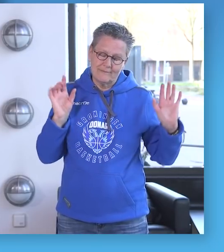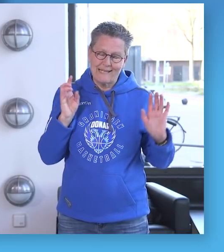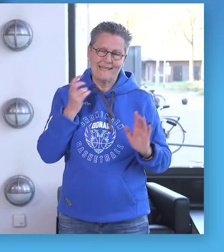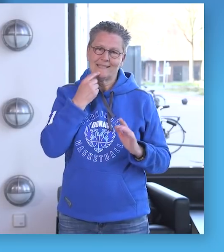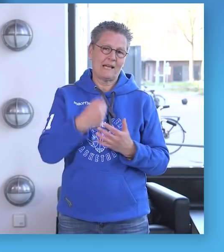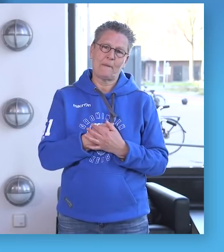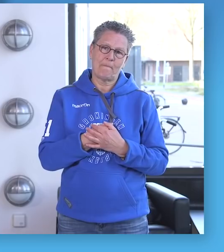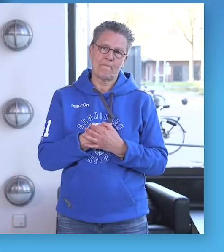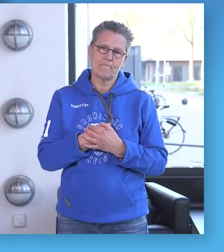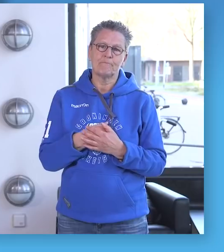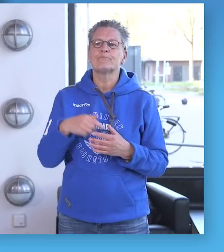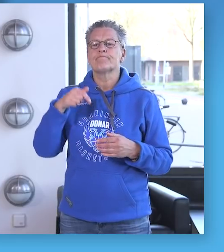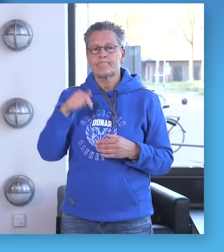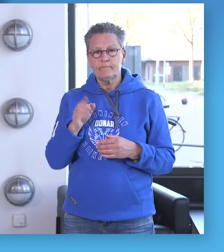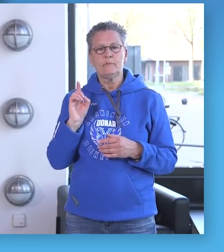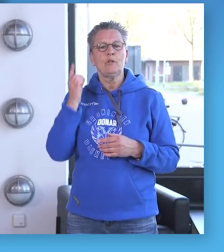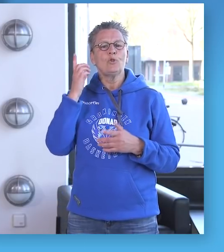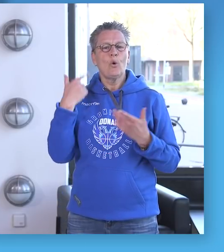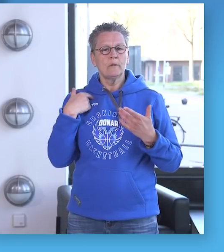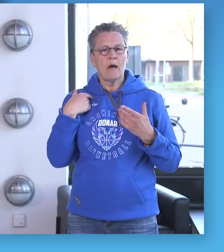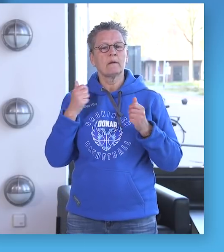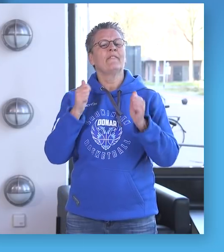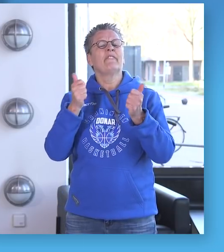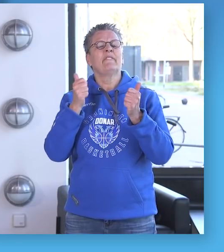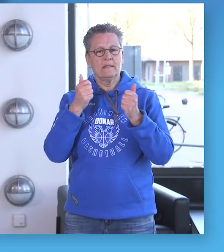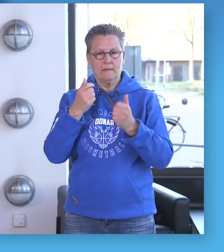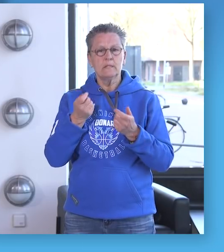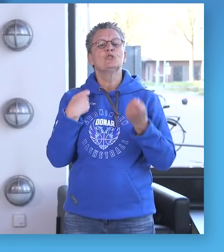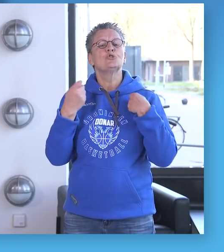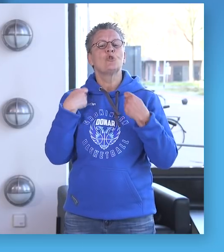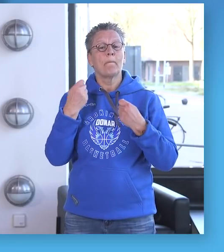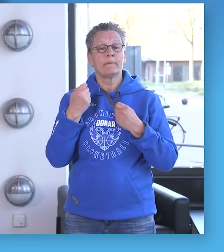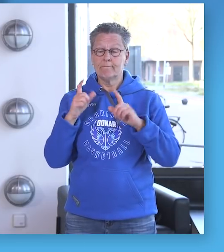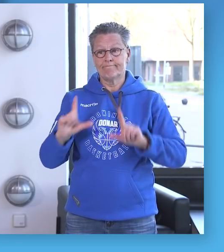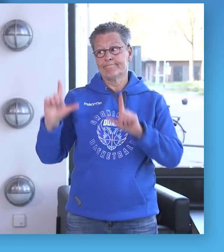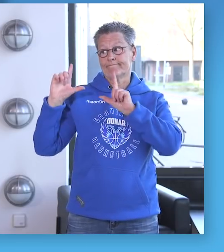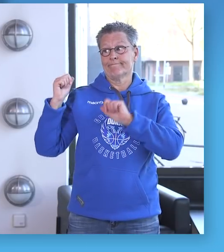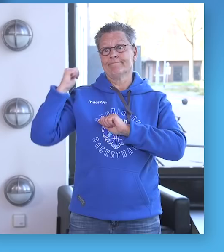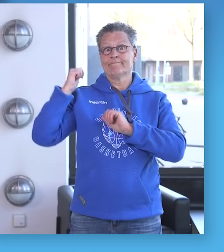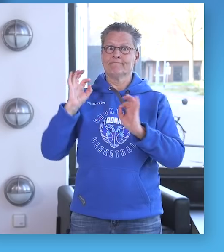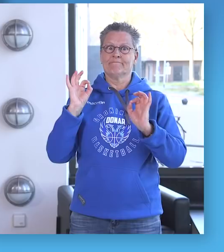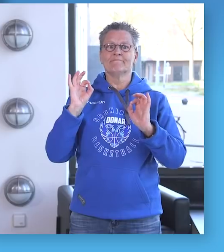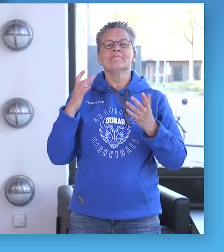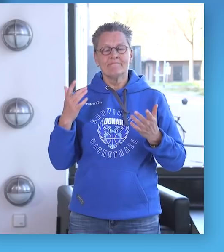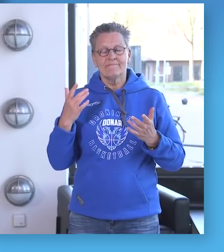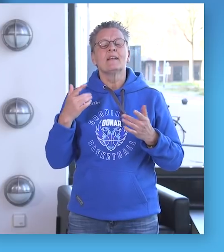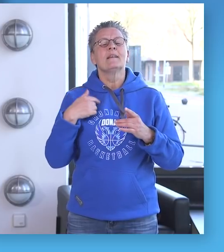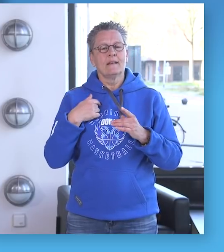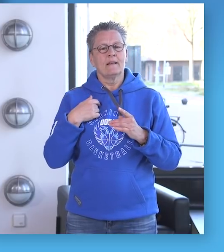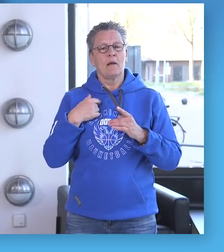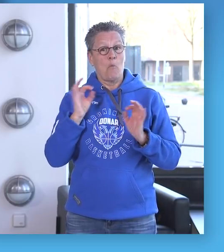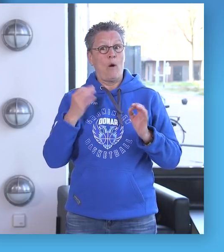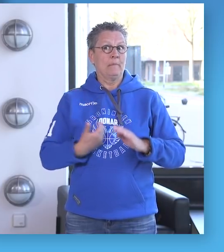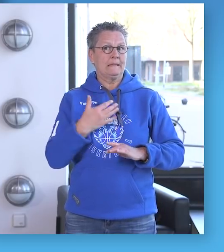Ja. We zitten hier voor de Donar Fanshop. Natuurlijk prachtig in Martini Plaza. En het initiatief is genomen om